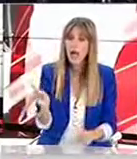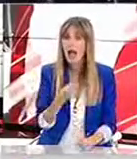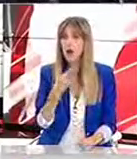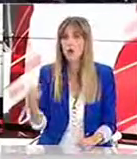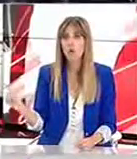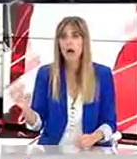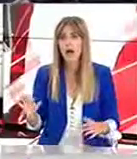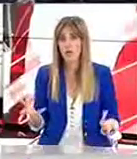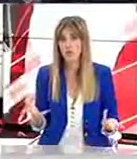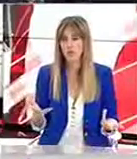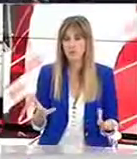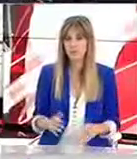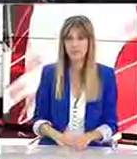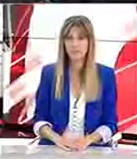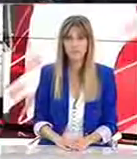σώμα.